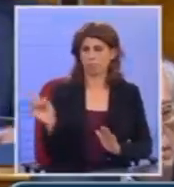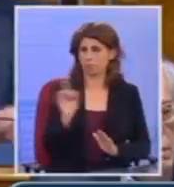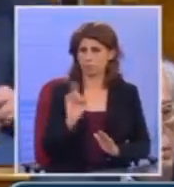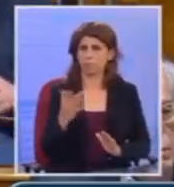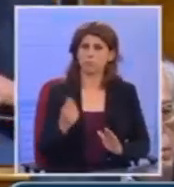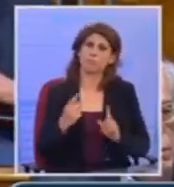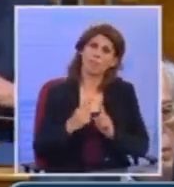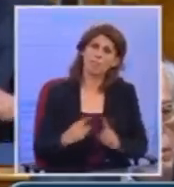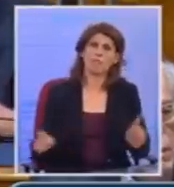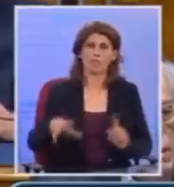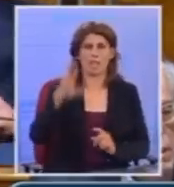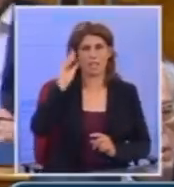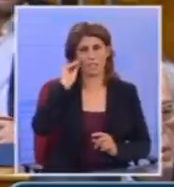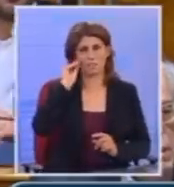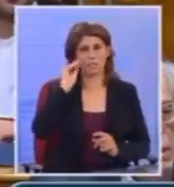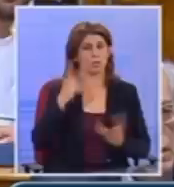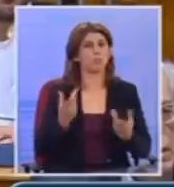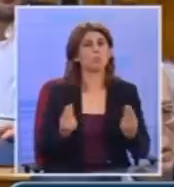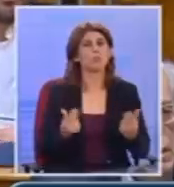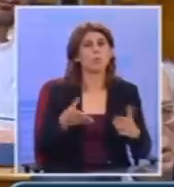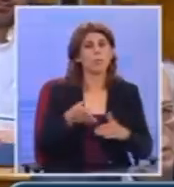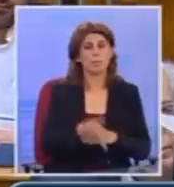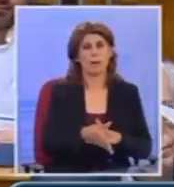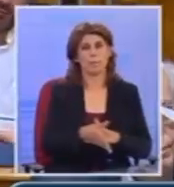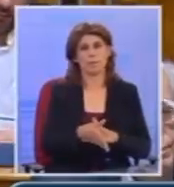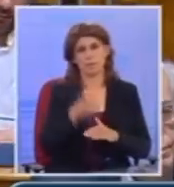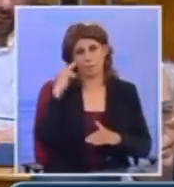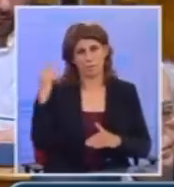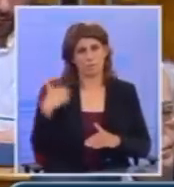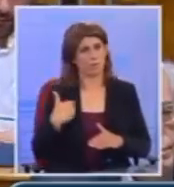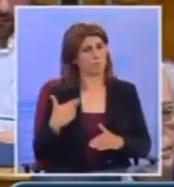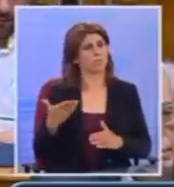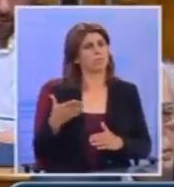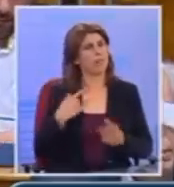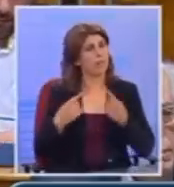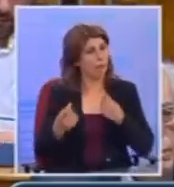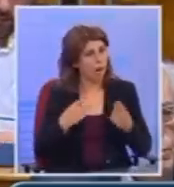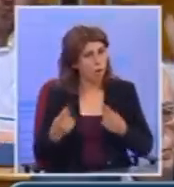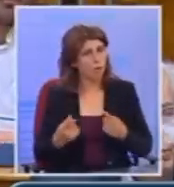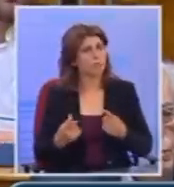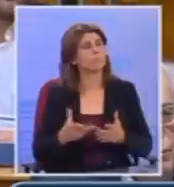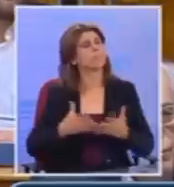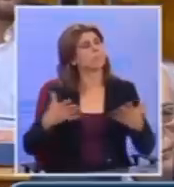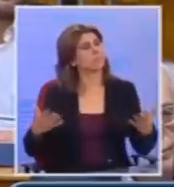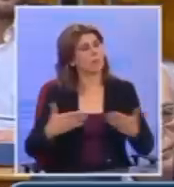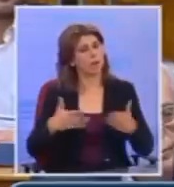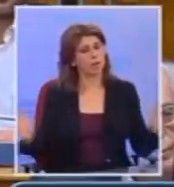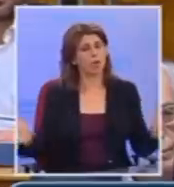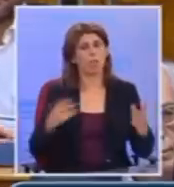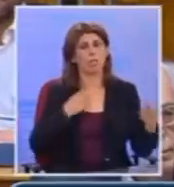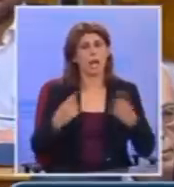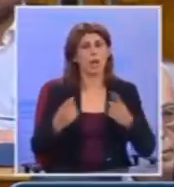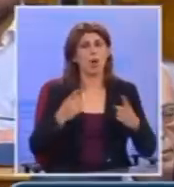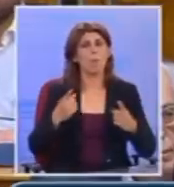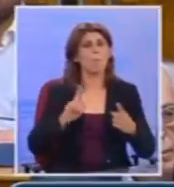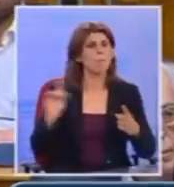έχουμε μια διαφορετική αντίληψη για την εισαγωγή στην τριτοβάθμια εκπαίδευση. Θα τη θέσουμε σε διάλογο, σε ευρύτατο διάλογο με όλα τα κόμματα και με